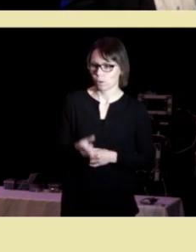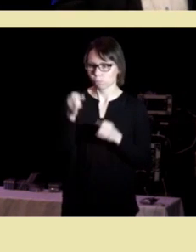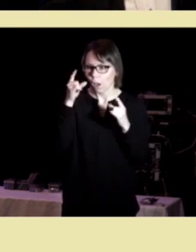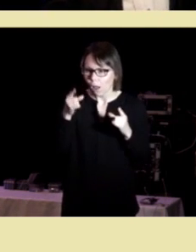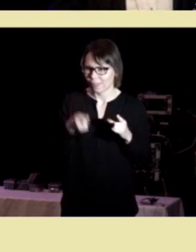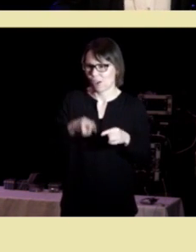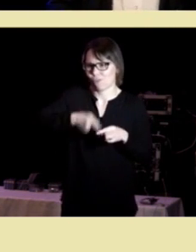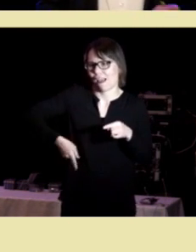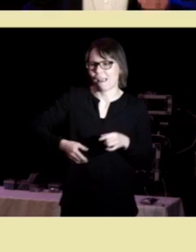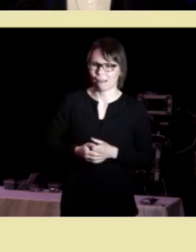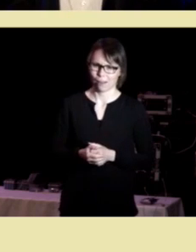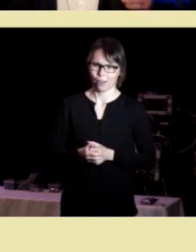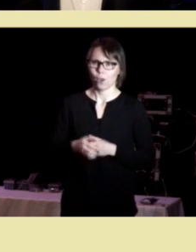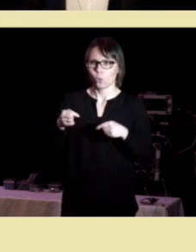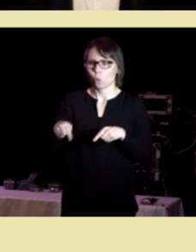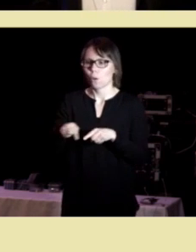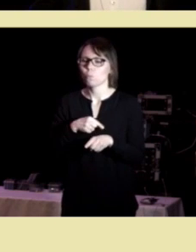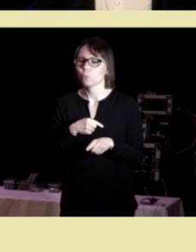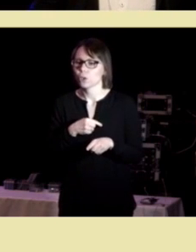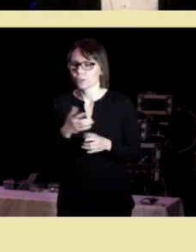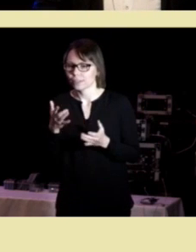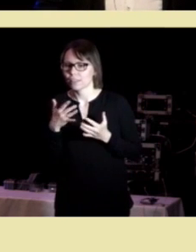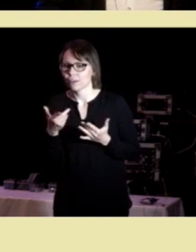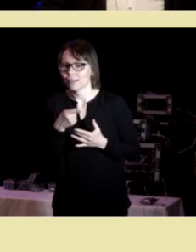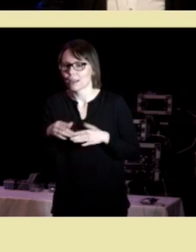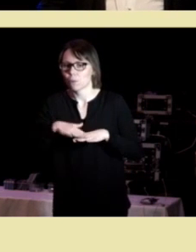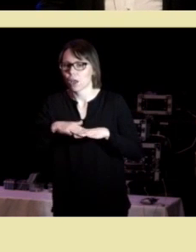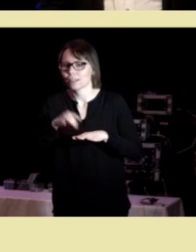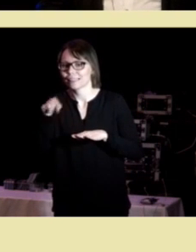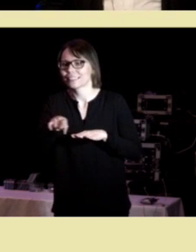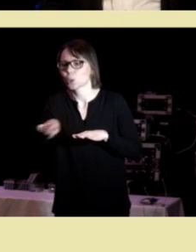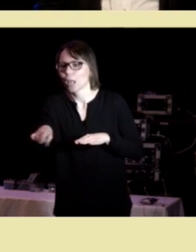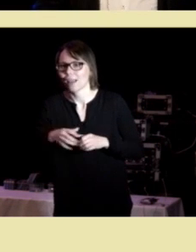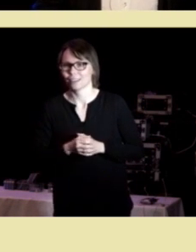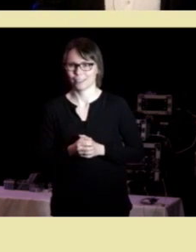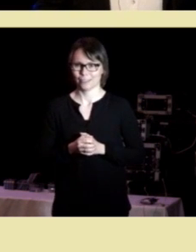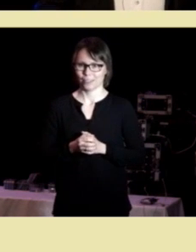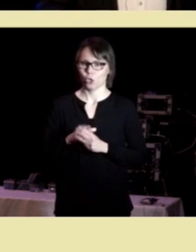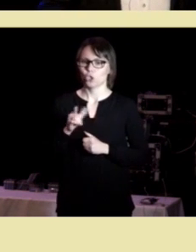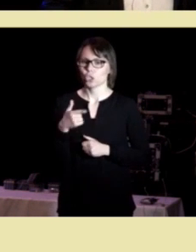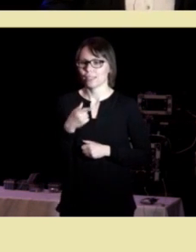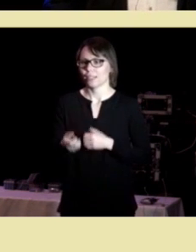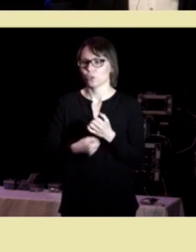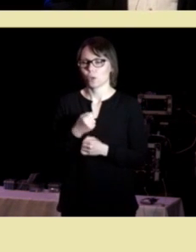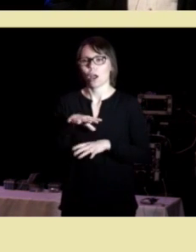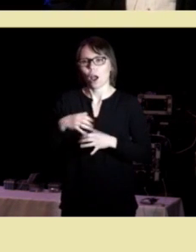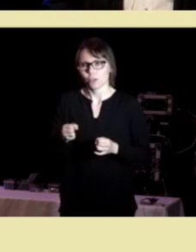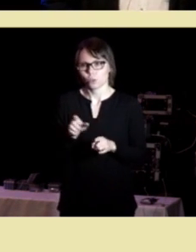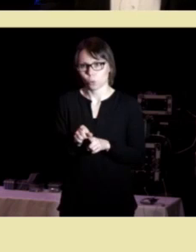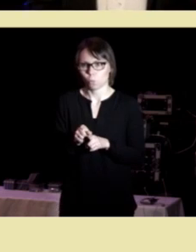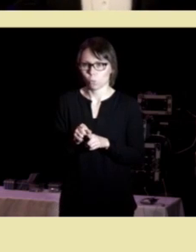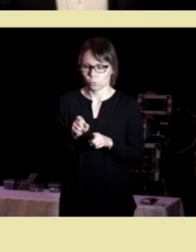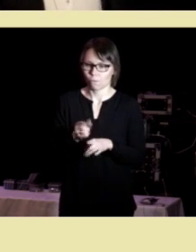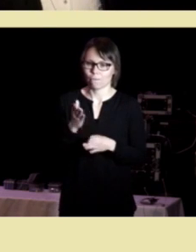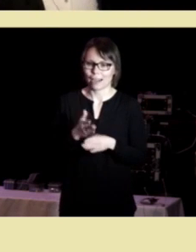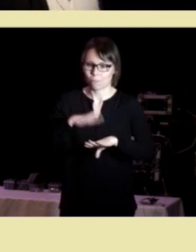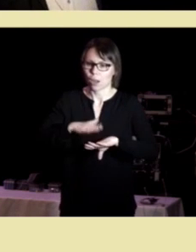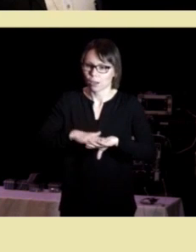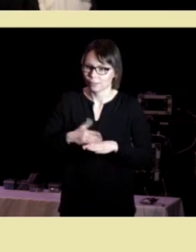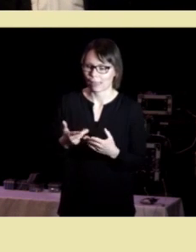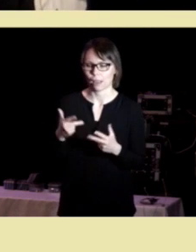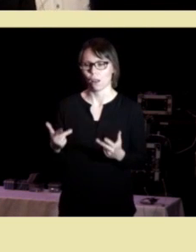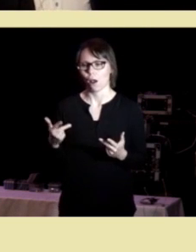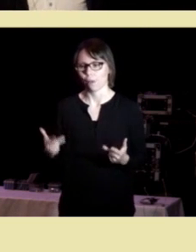til vi skjønte at det er jo feil. Nå har vi begynt å interessere oss for hva dere har planlagt i neste uke, da. For de gjør nemlig alt de har planlagt. Så det er